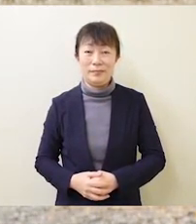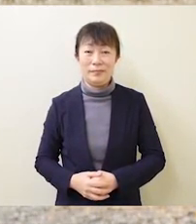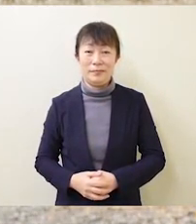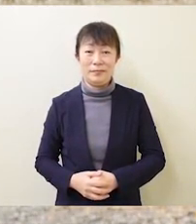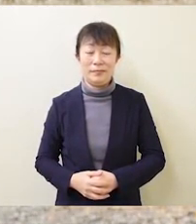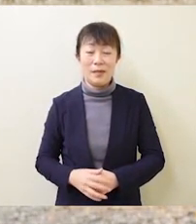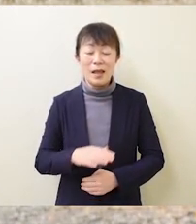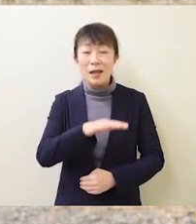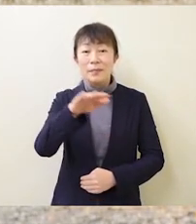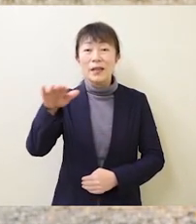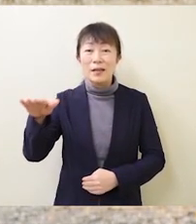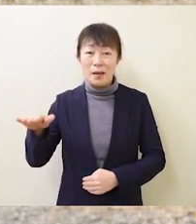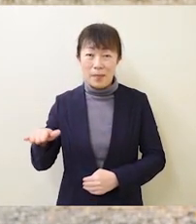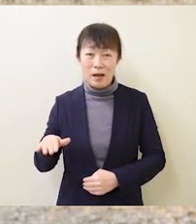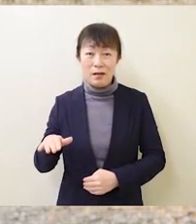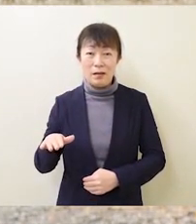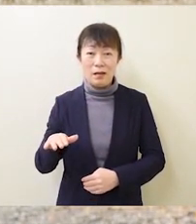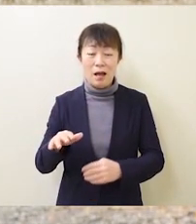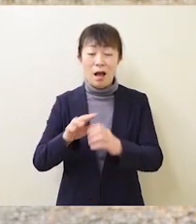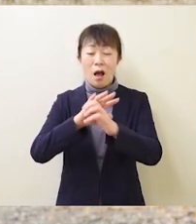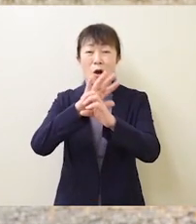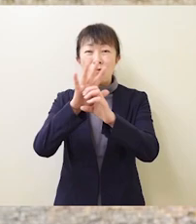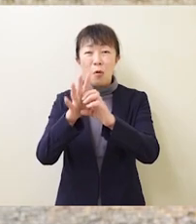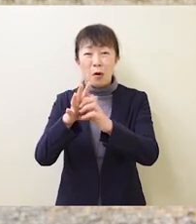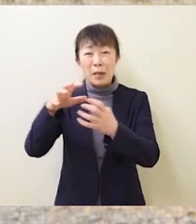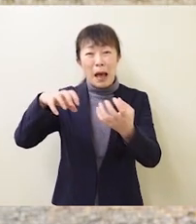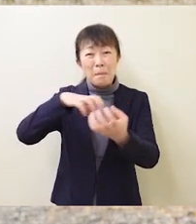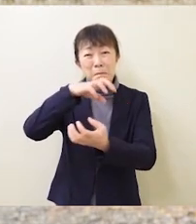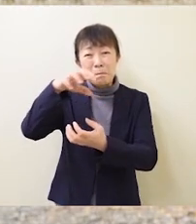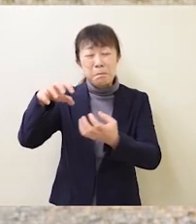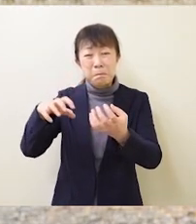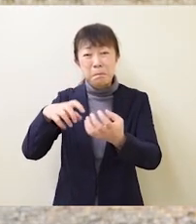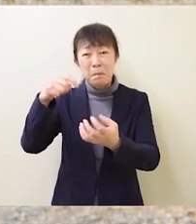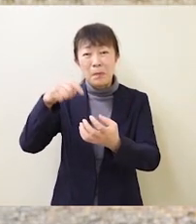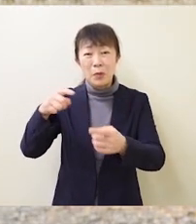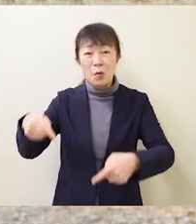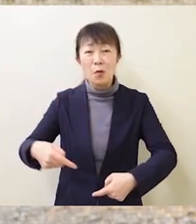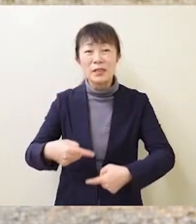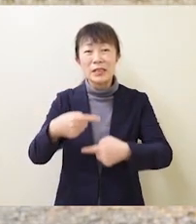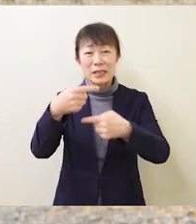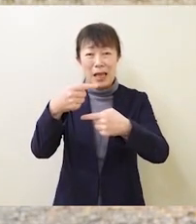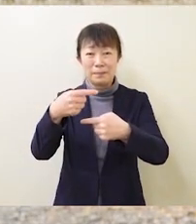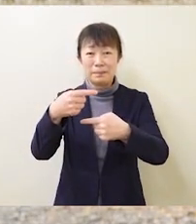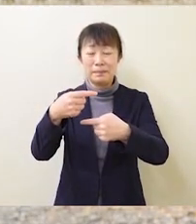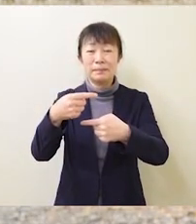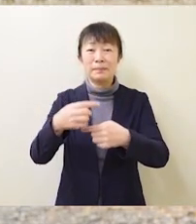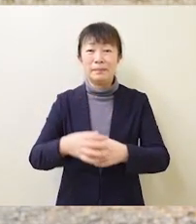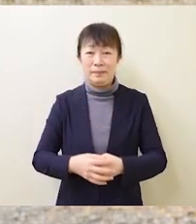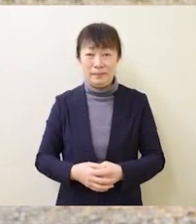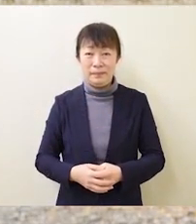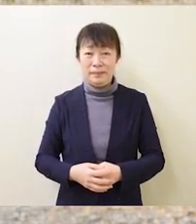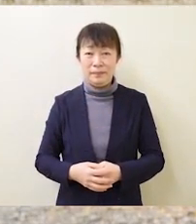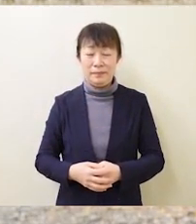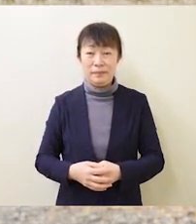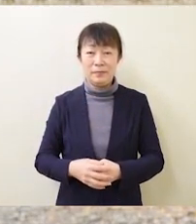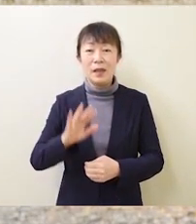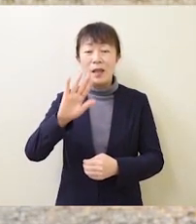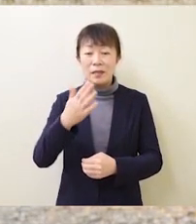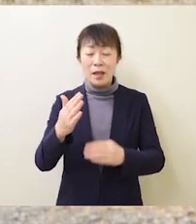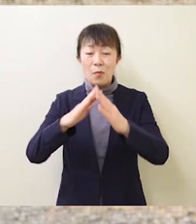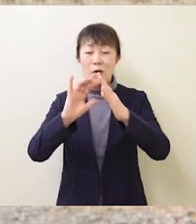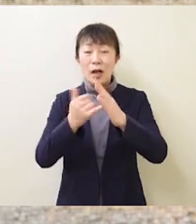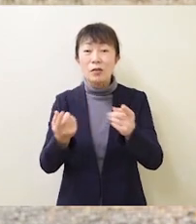皆様におかれましては、コロナ禍という異例尽くしの新年となりましたが、ご家族ととも